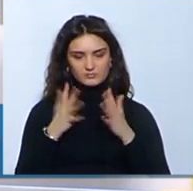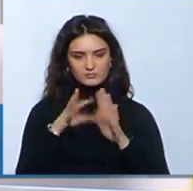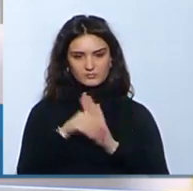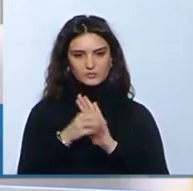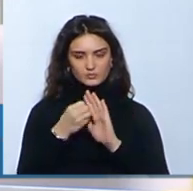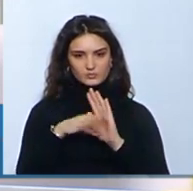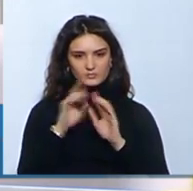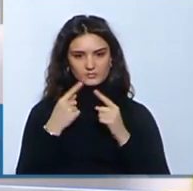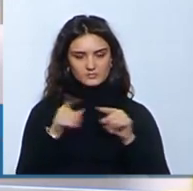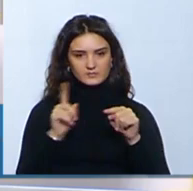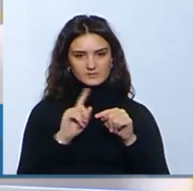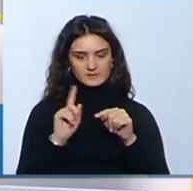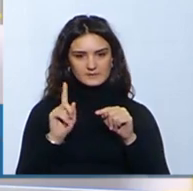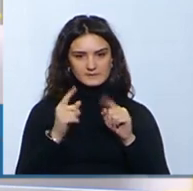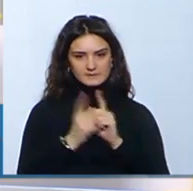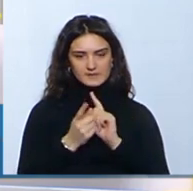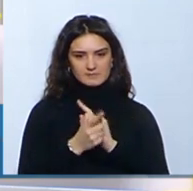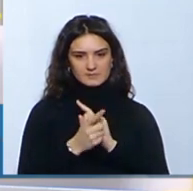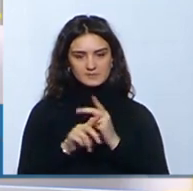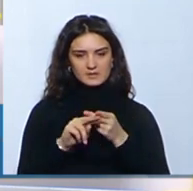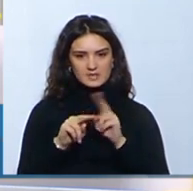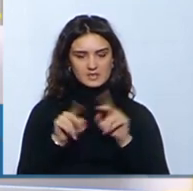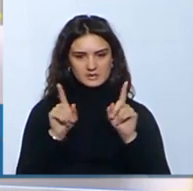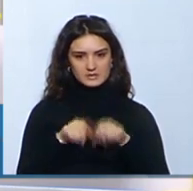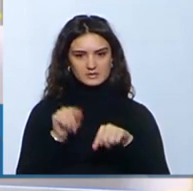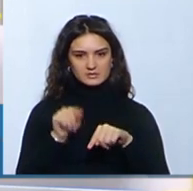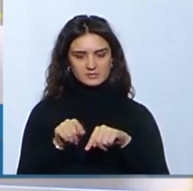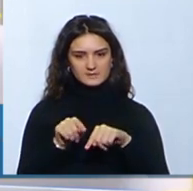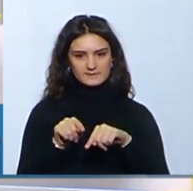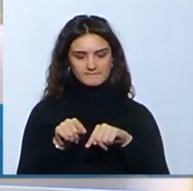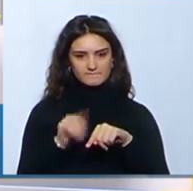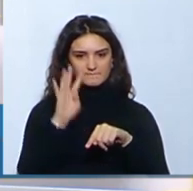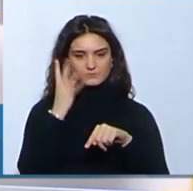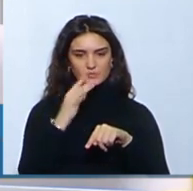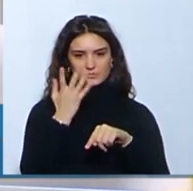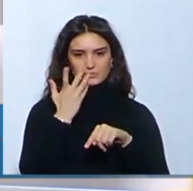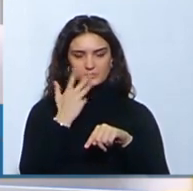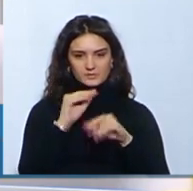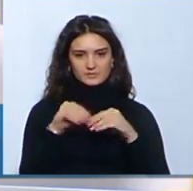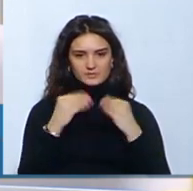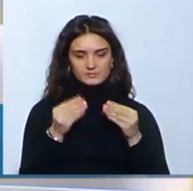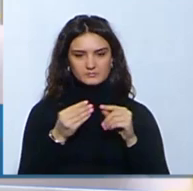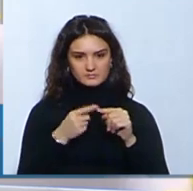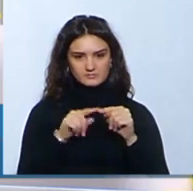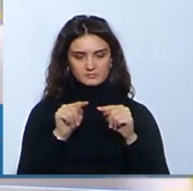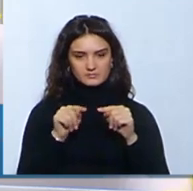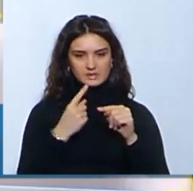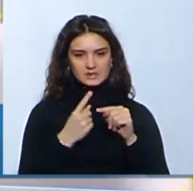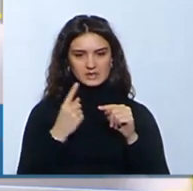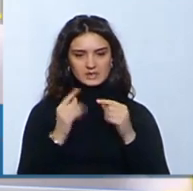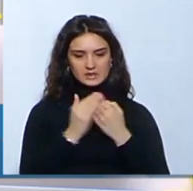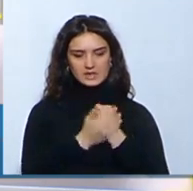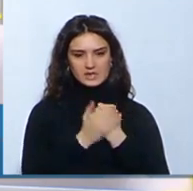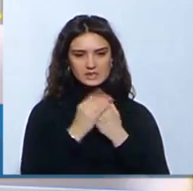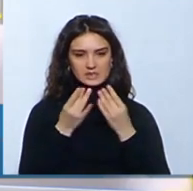შემთხვევაში უკვე ცოტა სხვა სტრუქტურული ცვლილებებია, რაც ასეთივე, ასეთ მოცისფრო ელფერს იძლევა. ეს არის სკლერის სტაფილომები. ანუ ერთ-ერთი